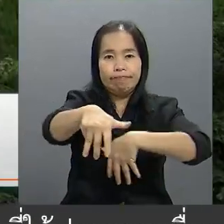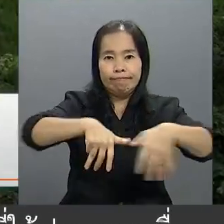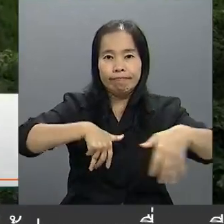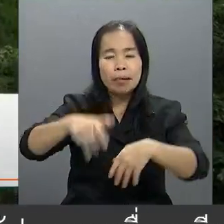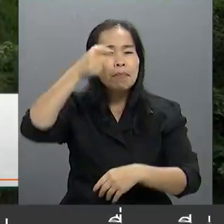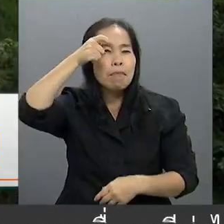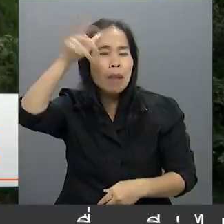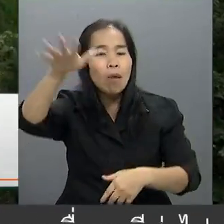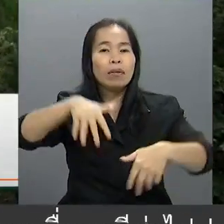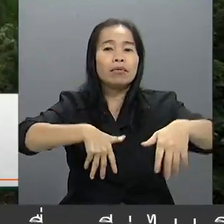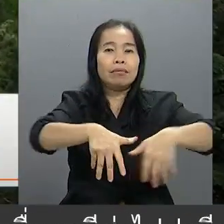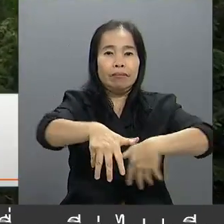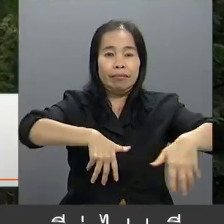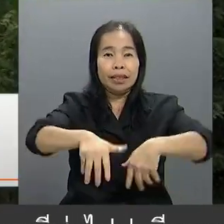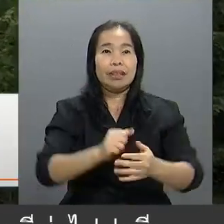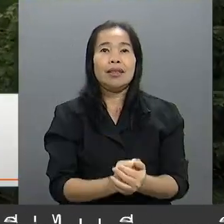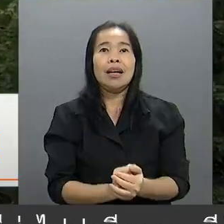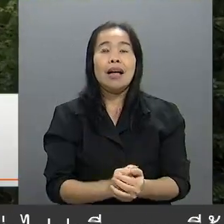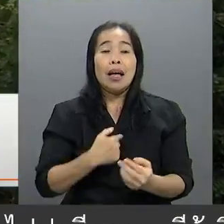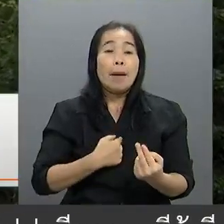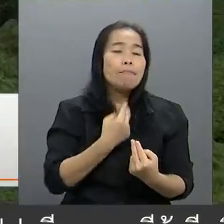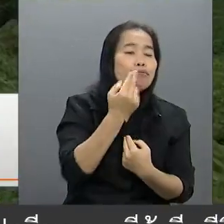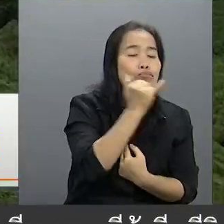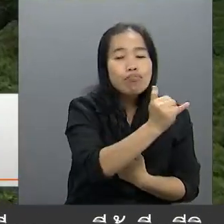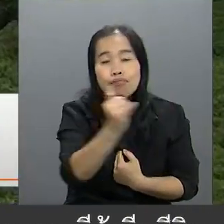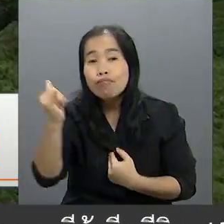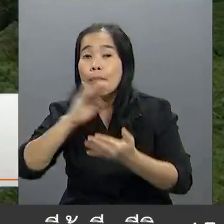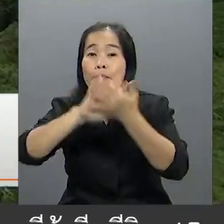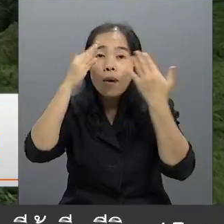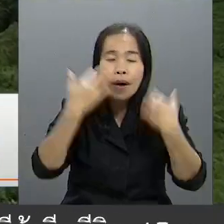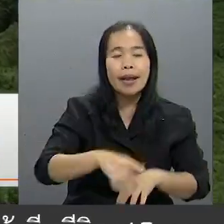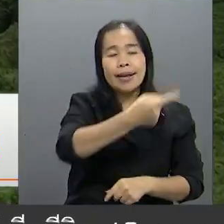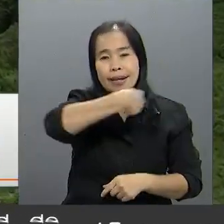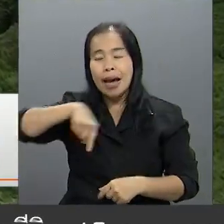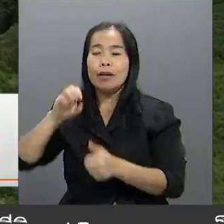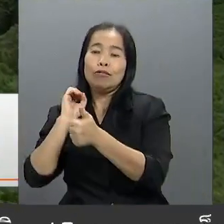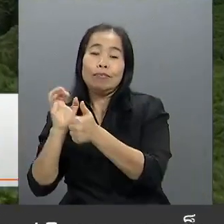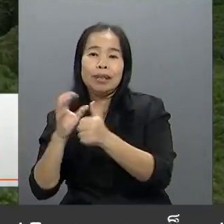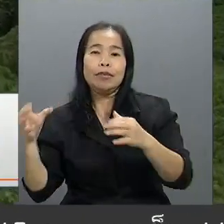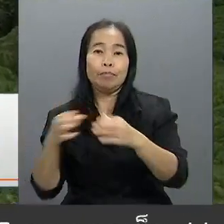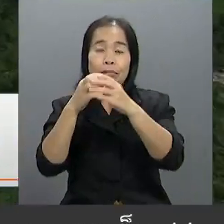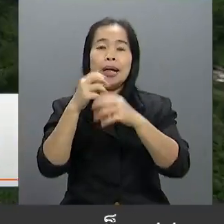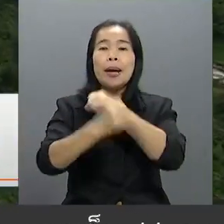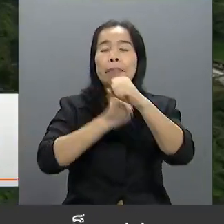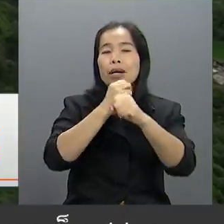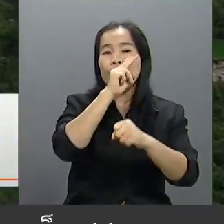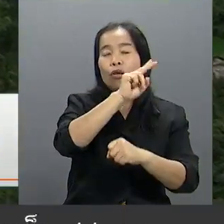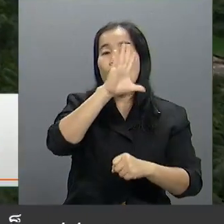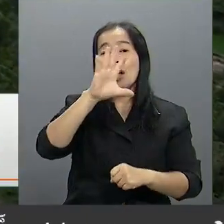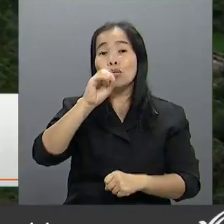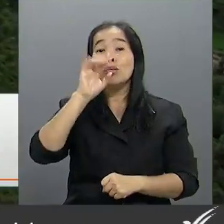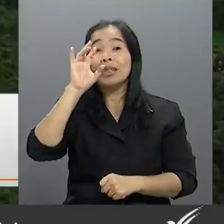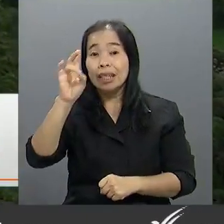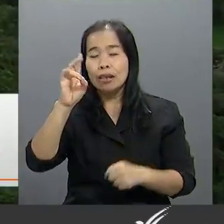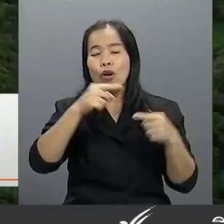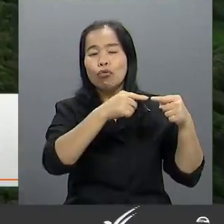หลังจากที่เสด็จเยี่ยมราษฎรตามพื้นที่ห่างไกลนับตั้งแต่ปีพ.ศ. 2507เป็นต้นมาทรงพบว่า